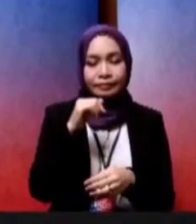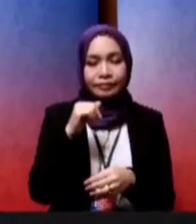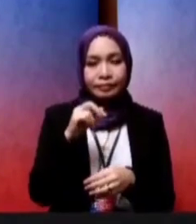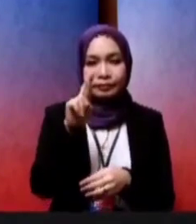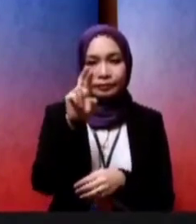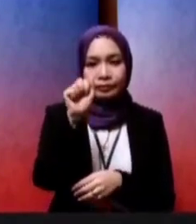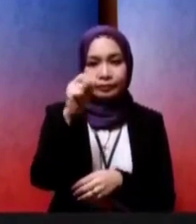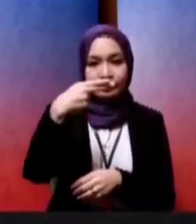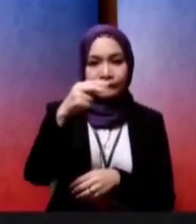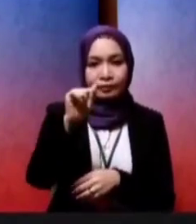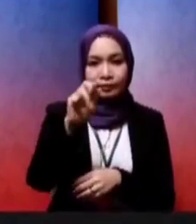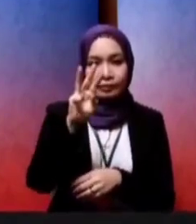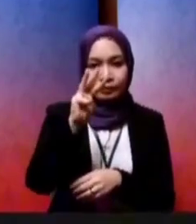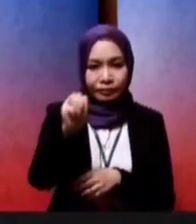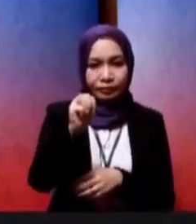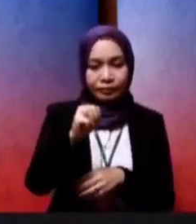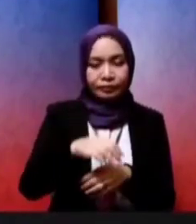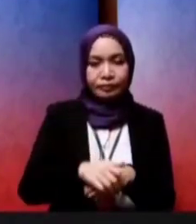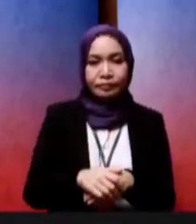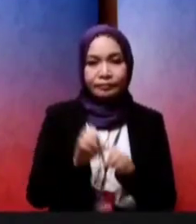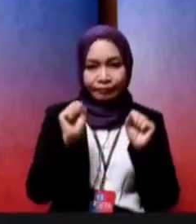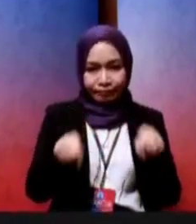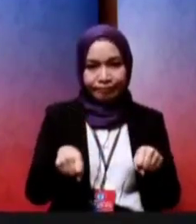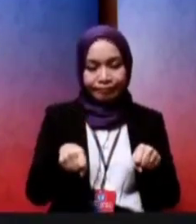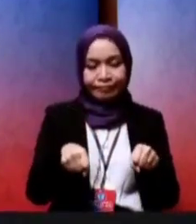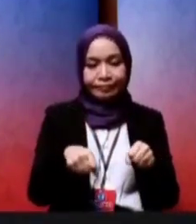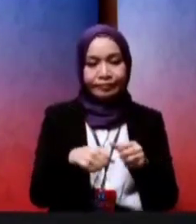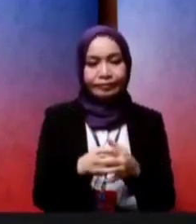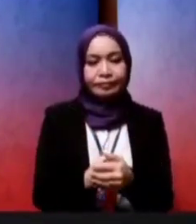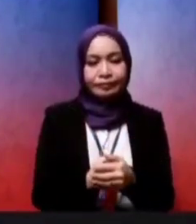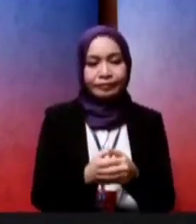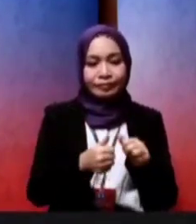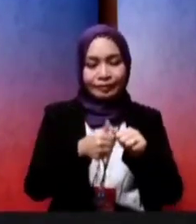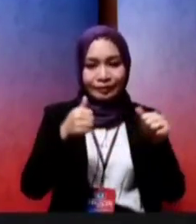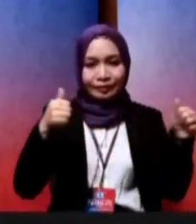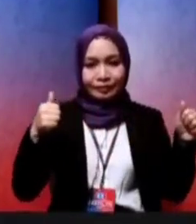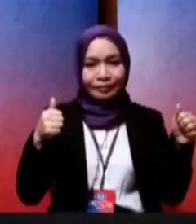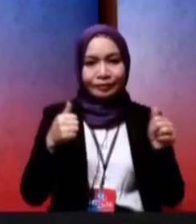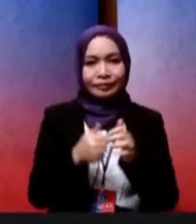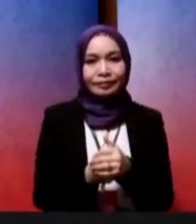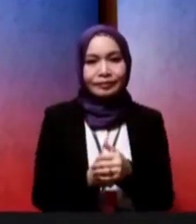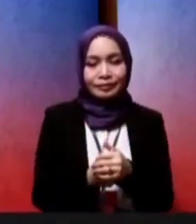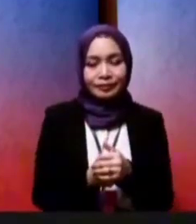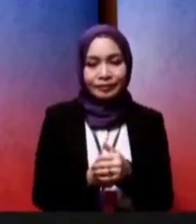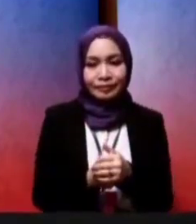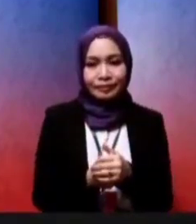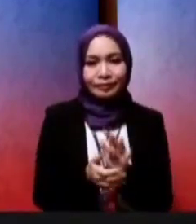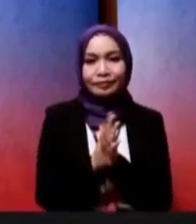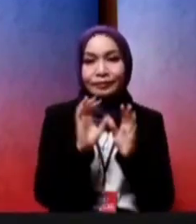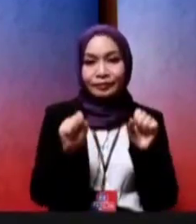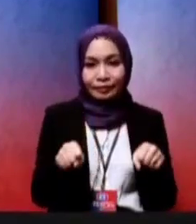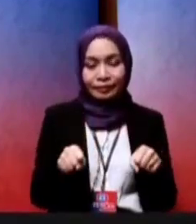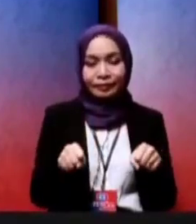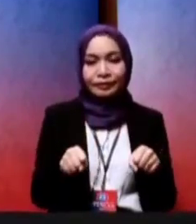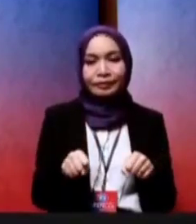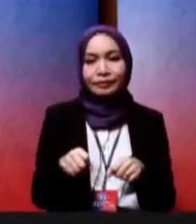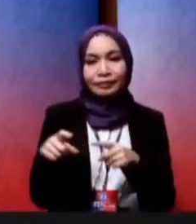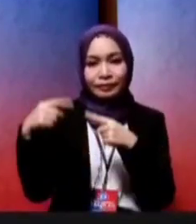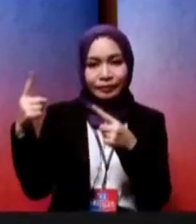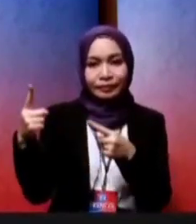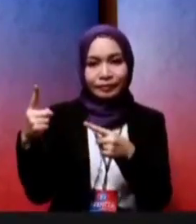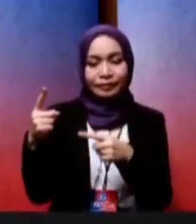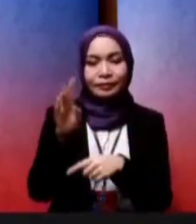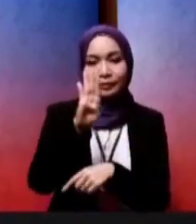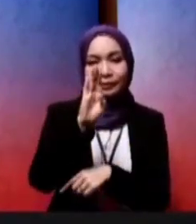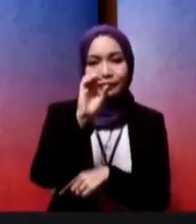Jadi bagi semua yang belum membuat saringan silalah pergi ke BO Jangan balik rumah terlebih dahulu maka